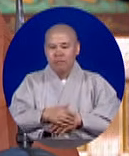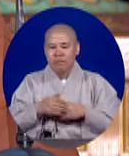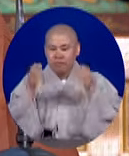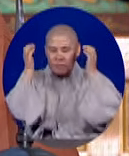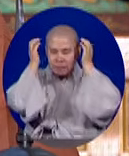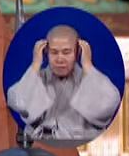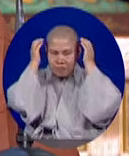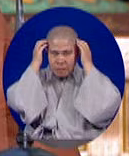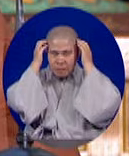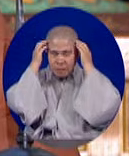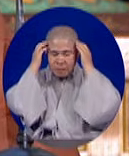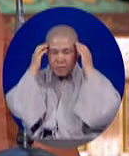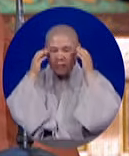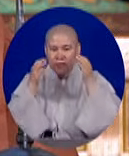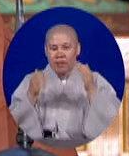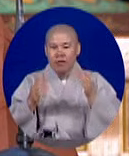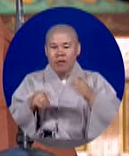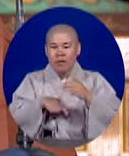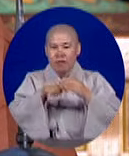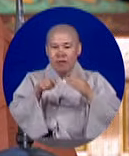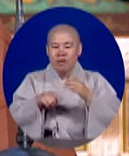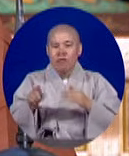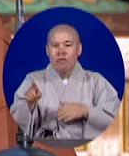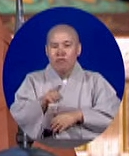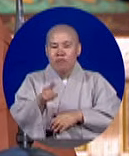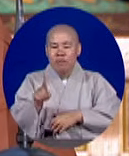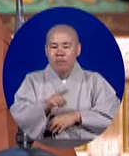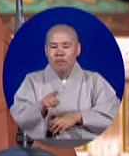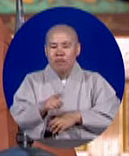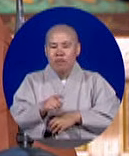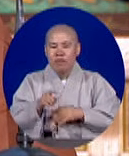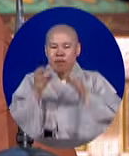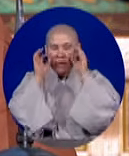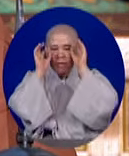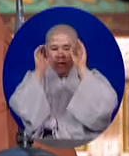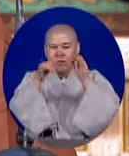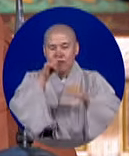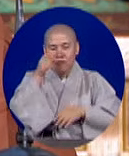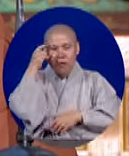번뇌에 덮여서 모를 뿐이다. 이거를 이제 말씀하고 있습니다.